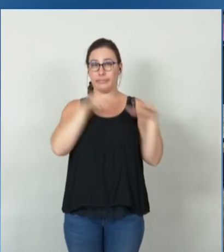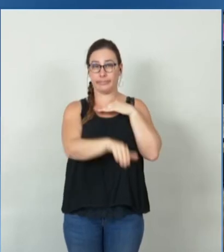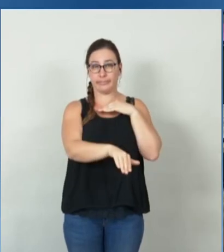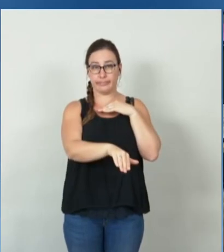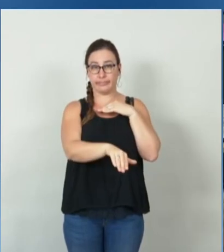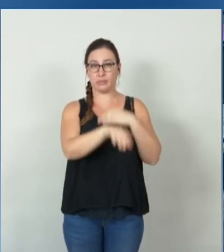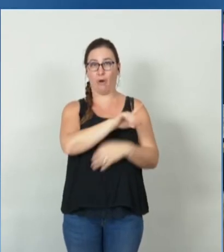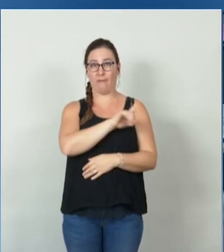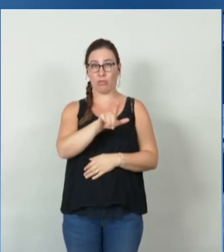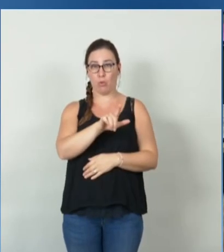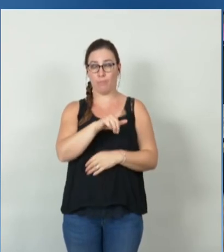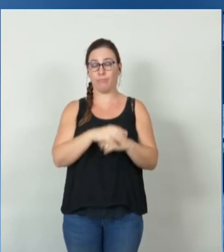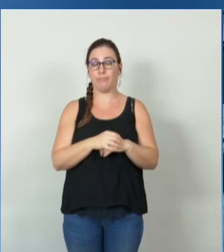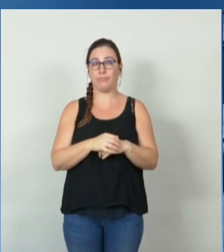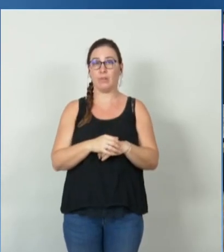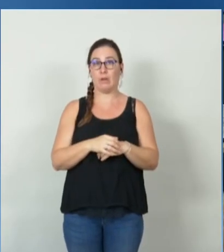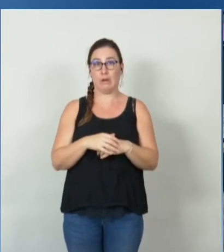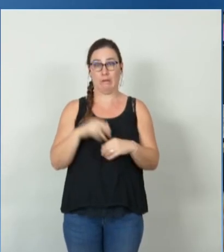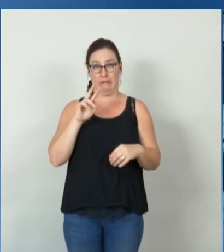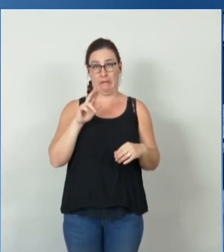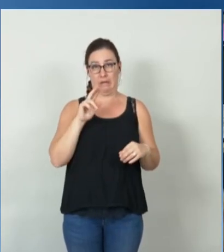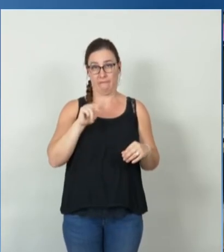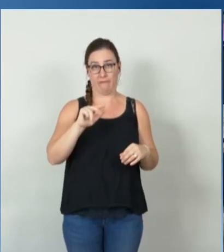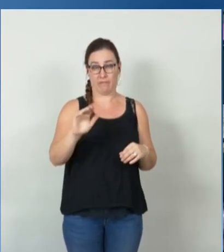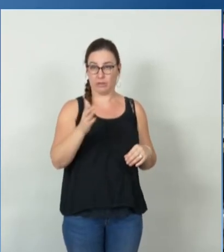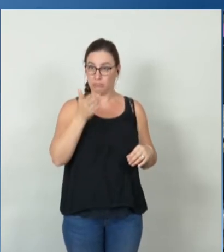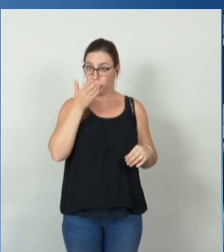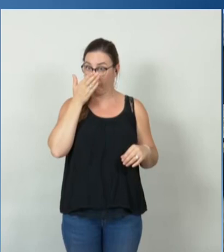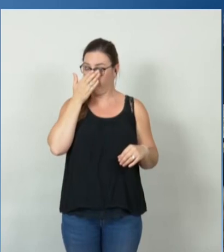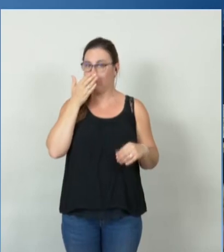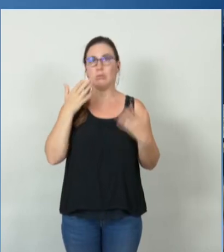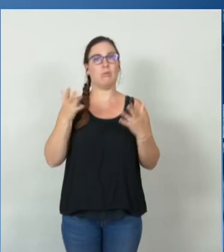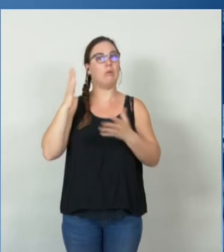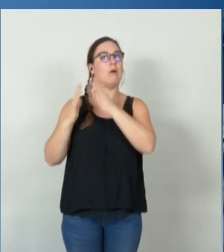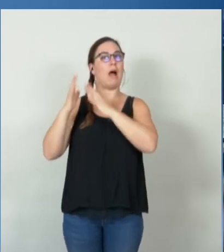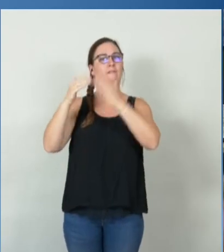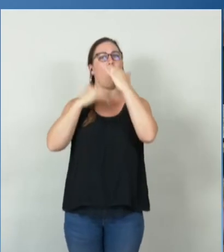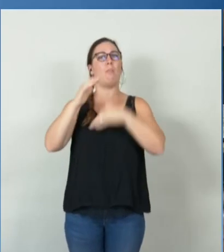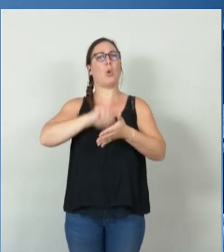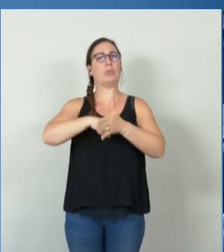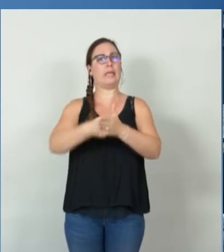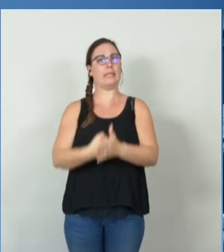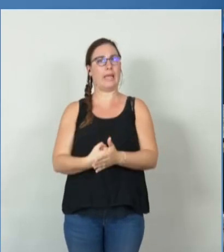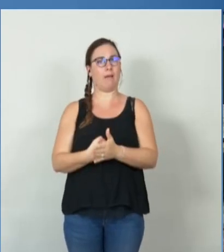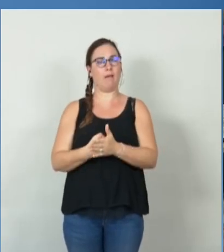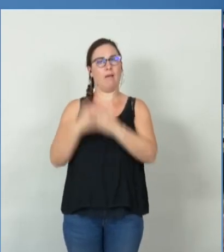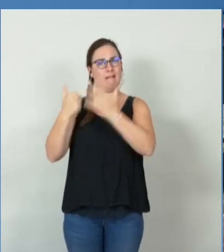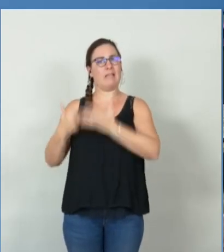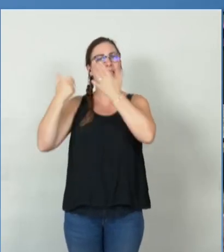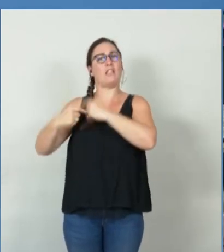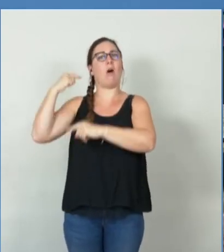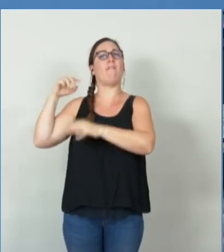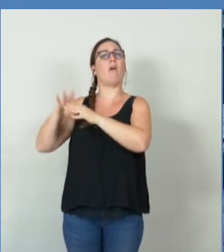et nous nous rapprochons assez dangereusement des niveaux qui ont précédé le plan d'austérité lors du précédent mandat